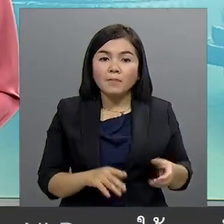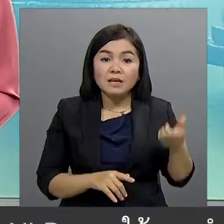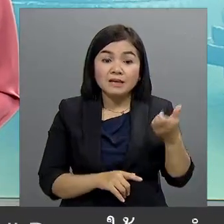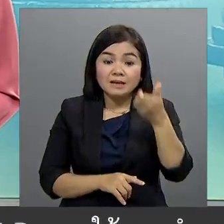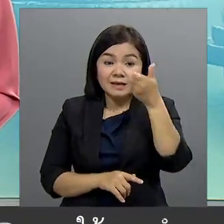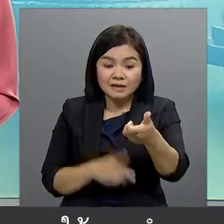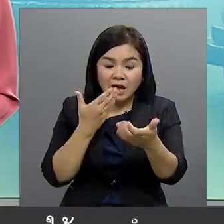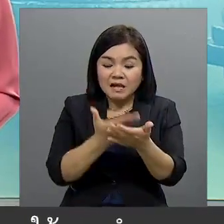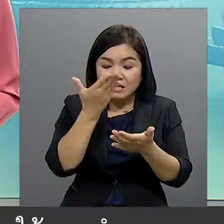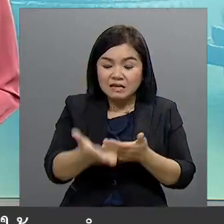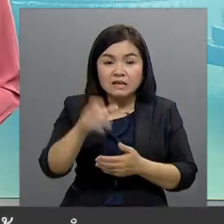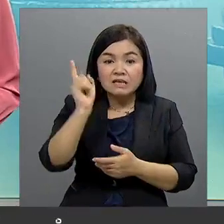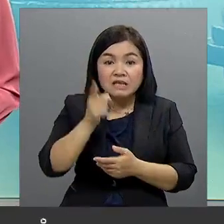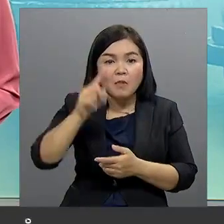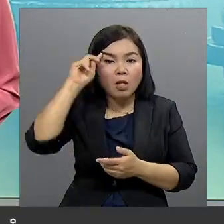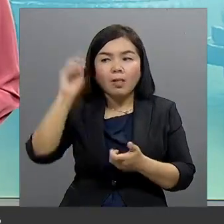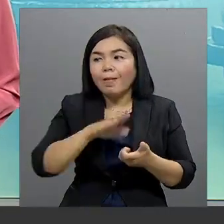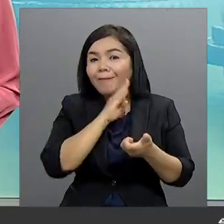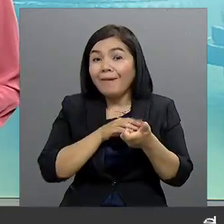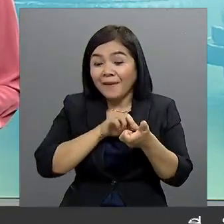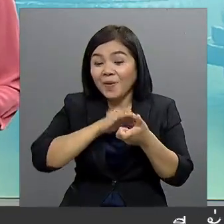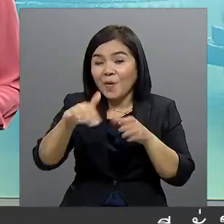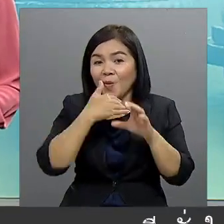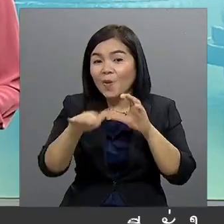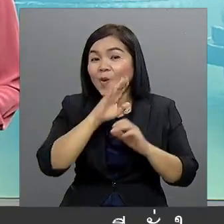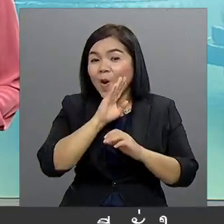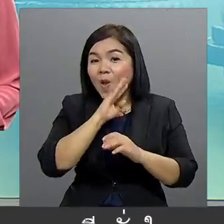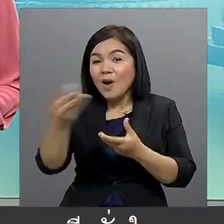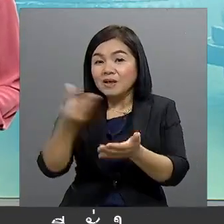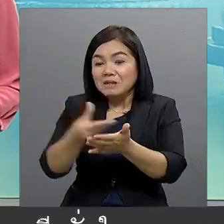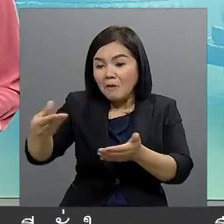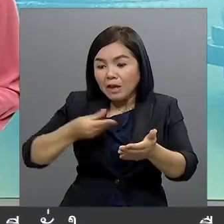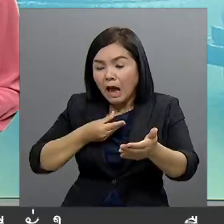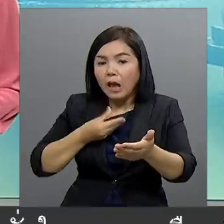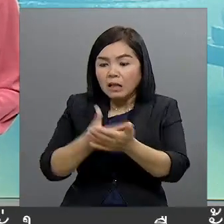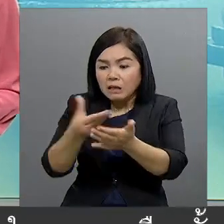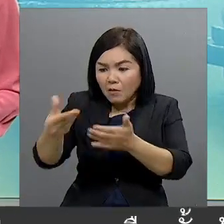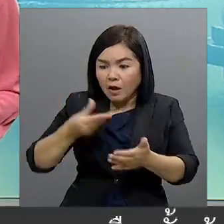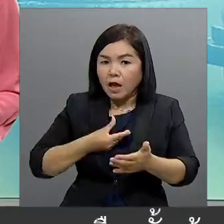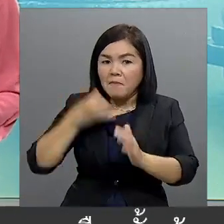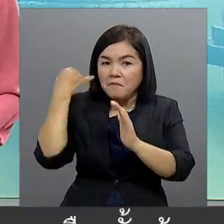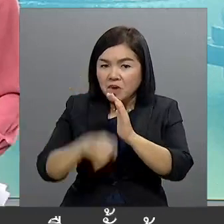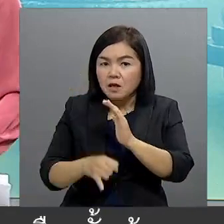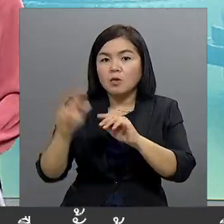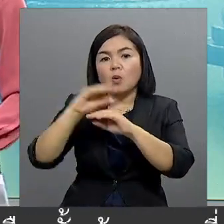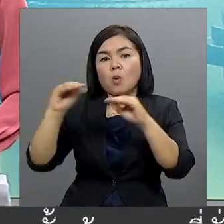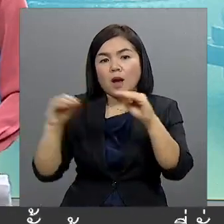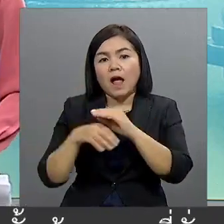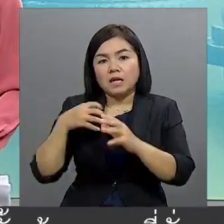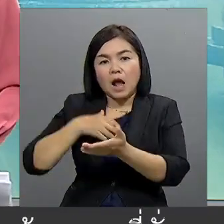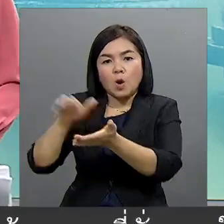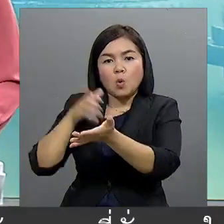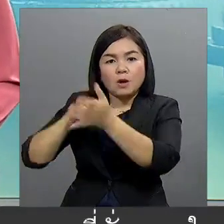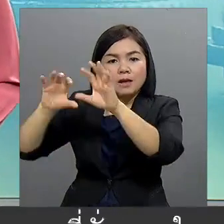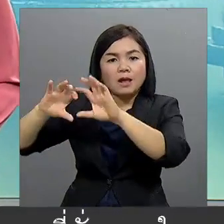ิงๆทำรายการปลอมขึ้นมาเพาใหไดละกรนื่มีหลายรายร้ค้าไหนที่คดห